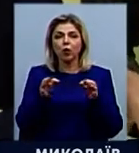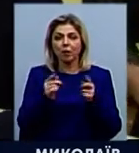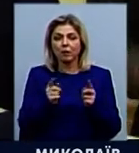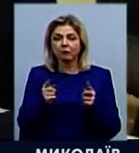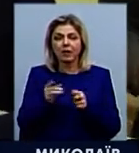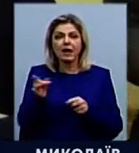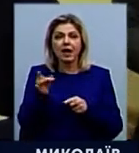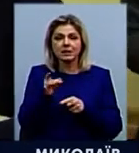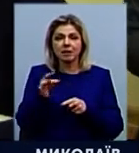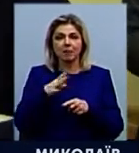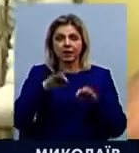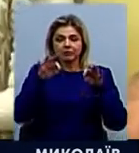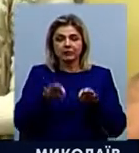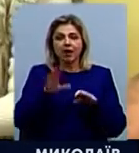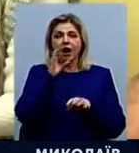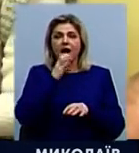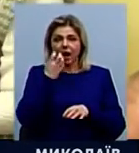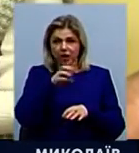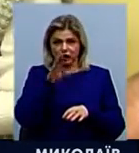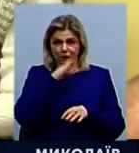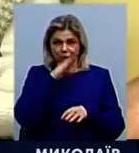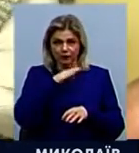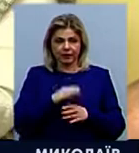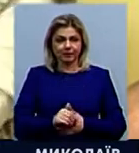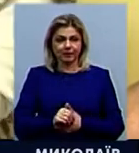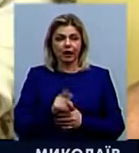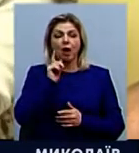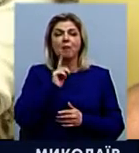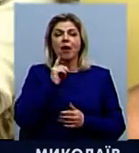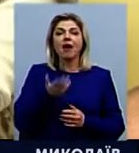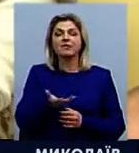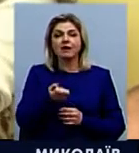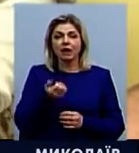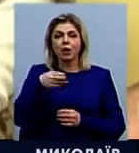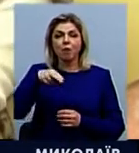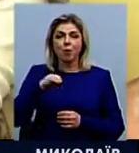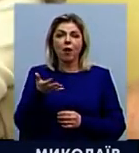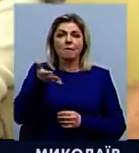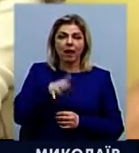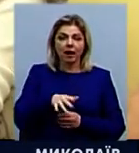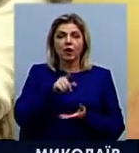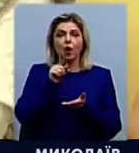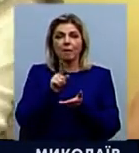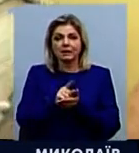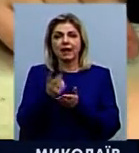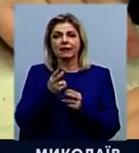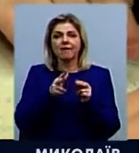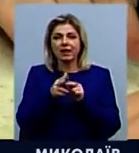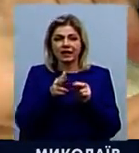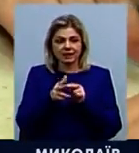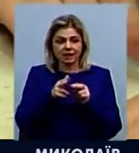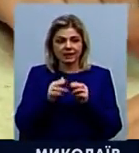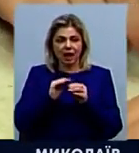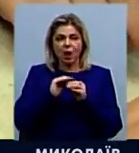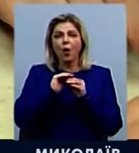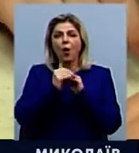заздалегідь вимочених у гарячій воді. Поки візьмі його 5. Обов'язково потрібно вирізати ось ці коленця. Вони нам не потрібні.